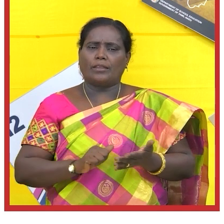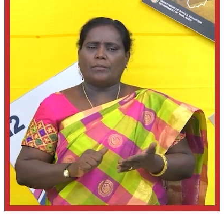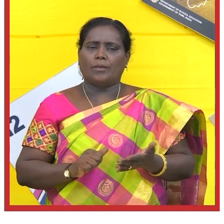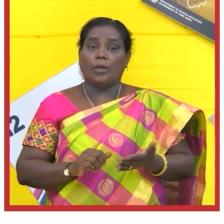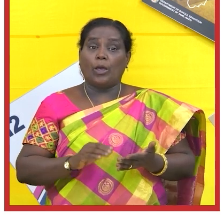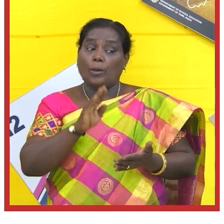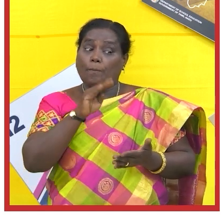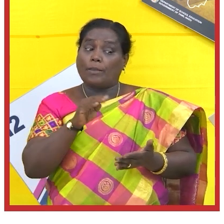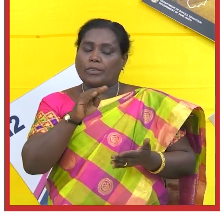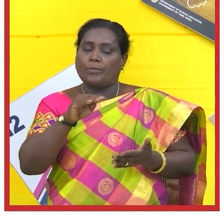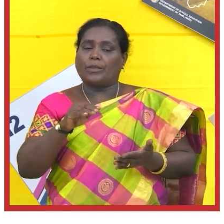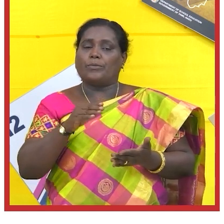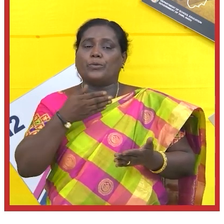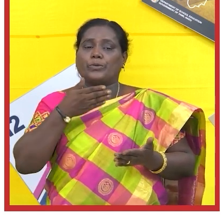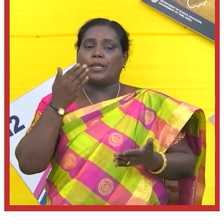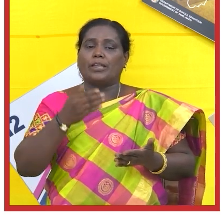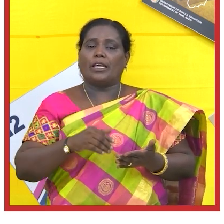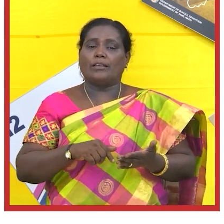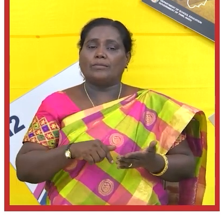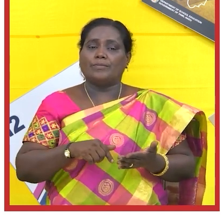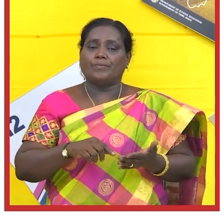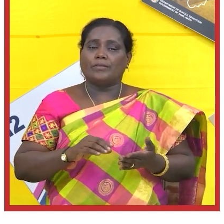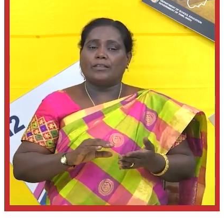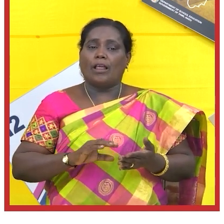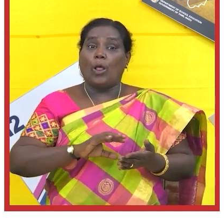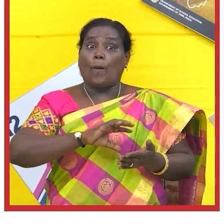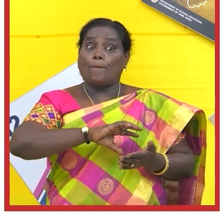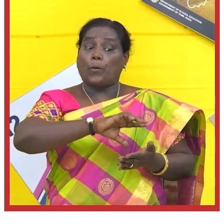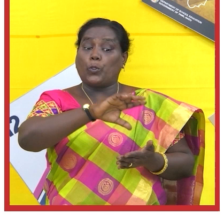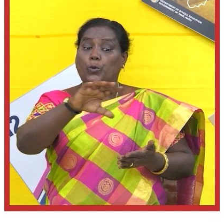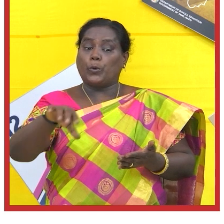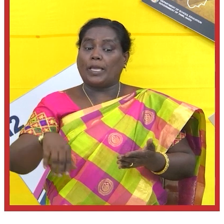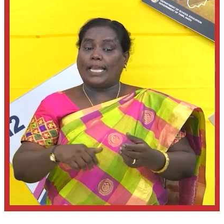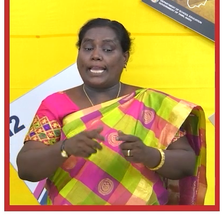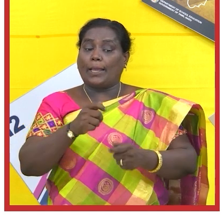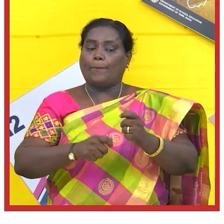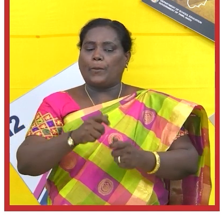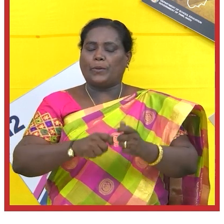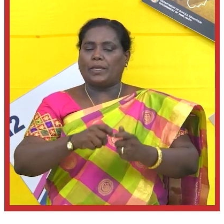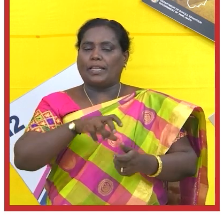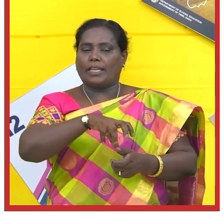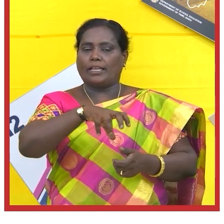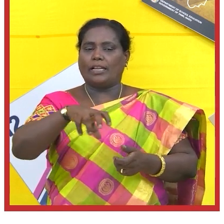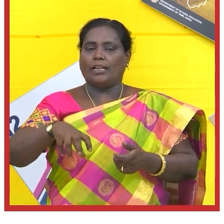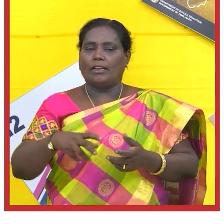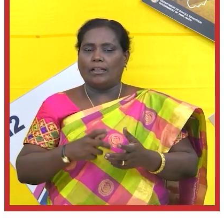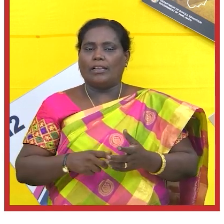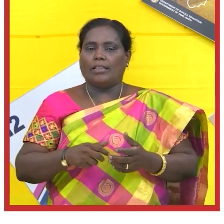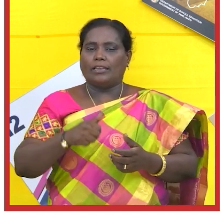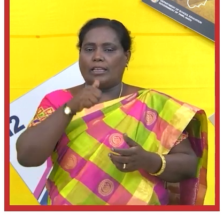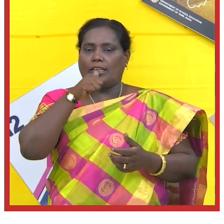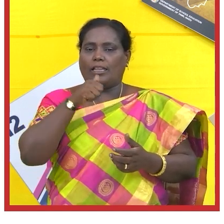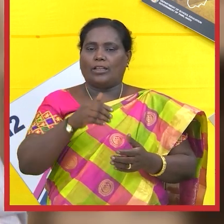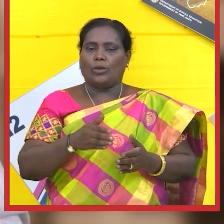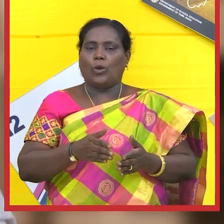19 நூற்றாண்டிலே 100 ஆண்டுகளுக்கு முன்பெல்லாம் பொது கிணறுகளிலும் நீர்நிலைகளையும் எல்லா மக்களும் பயன்படுத்த முடியாது